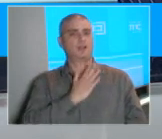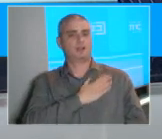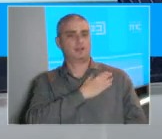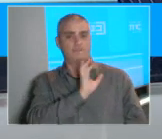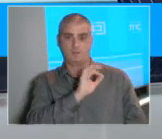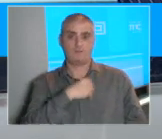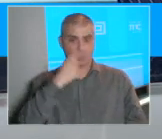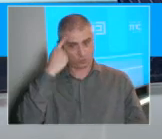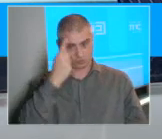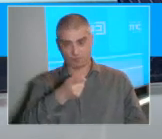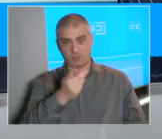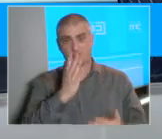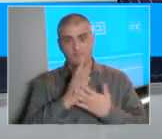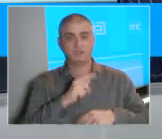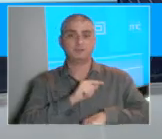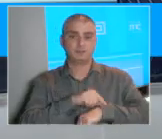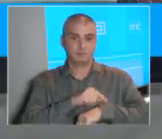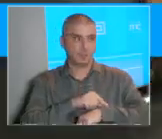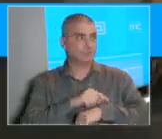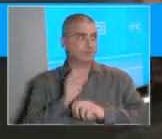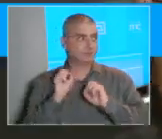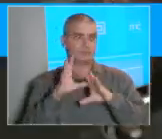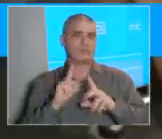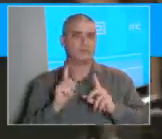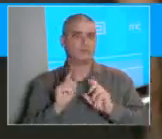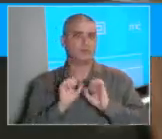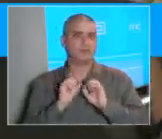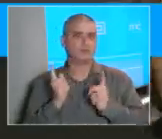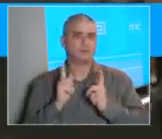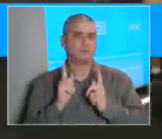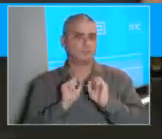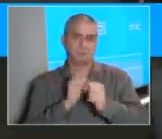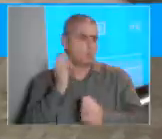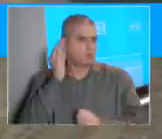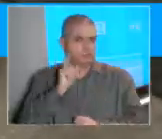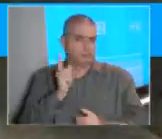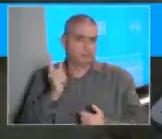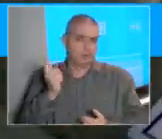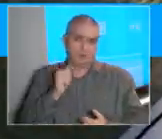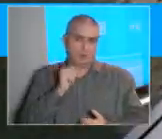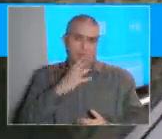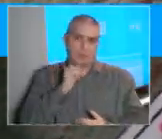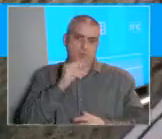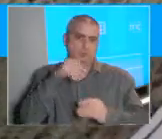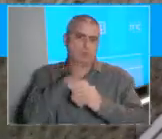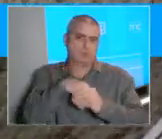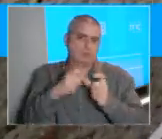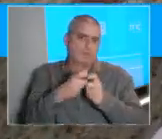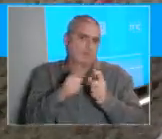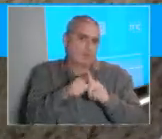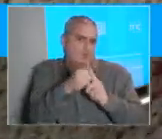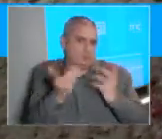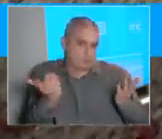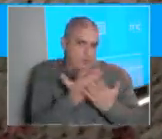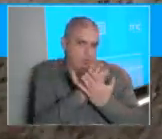שלה, ואנחנו חושבות שזה הגיע הזמן, שזה יגיע למסדרונות הכנסת. ומי קהל היעד? הרי נשים לא רוצות בדרך כלל להצביע למפלגה